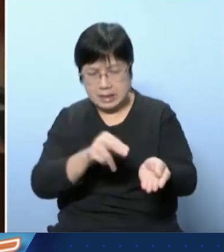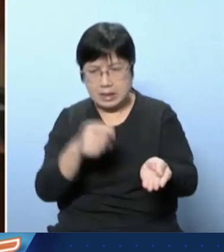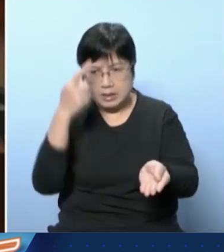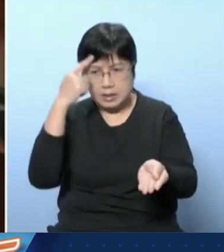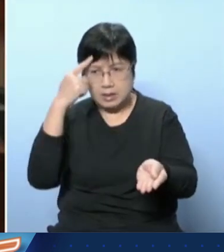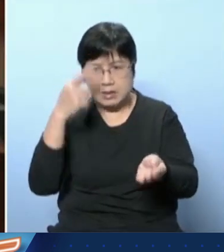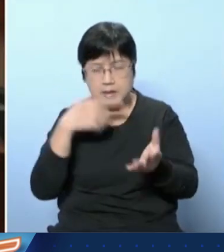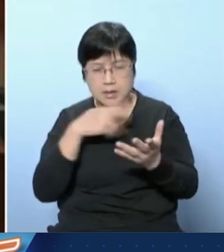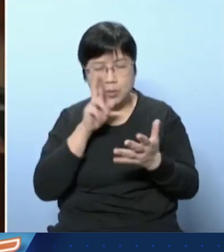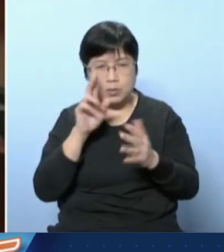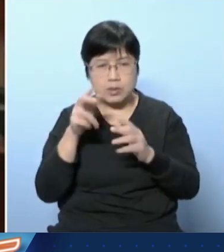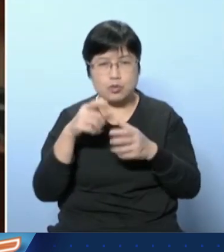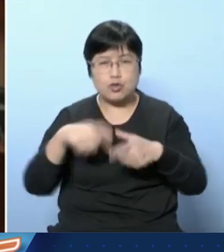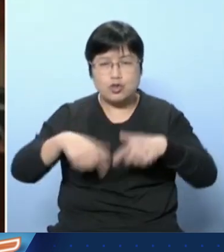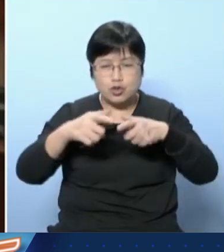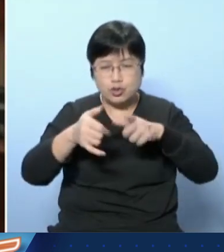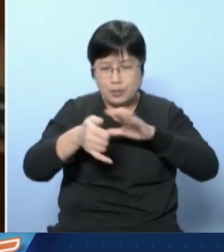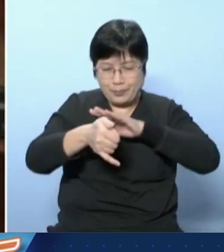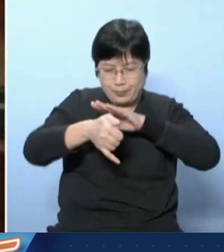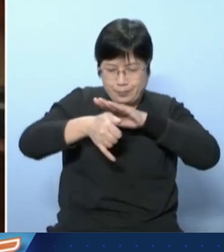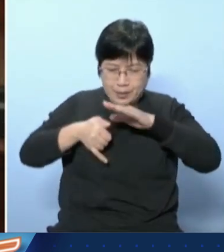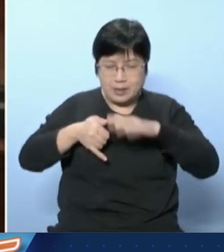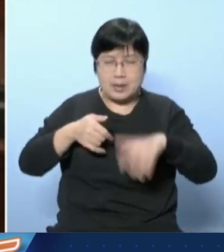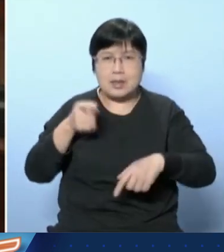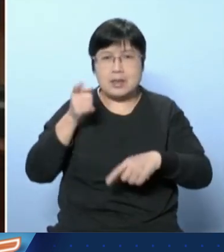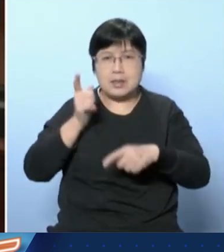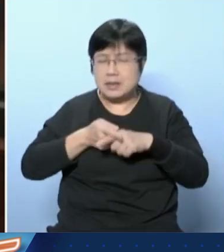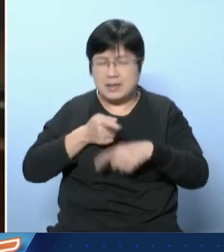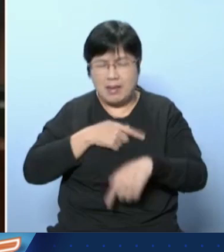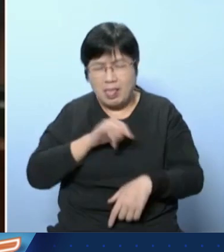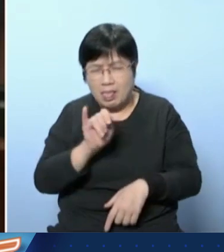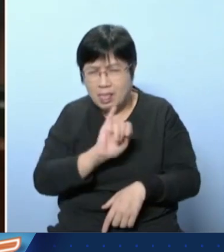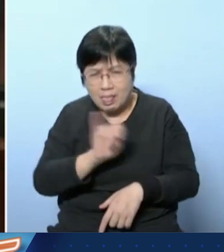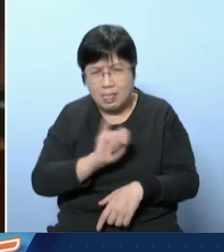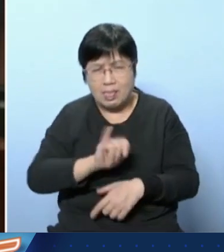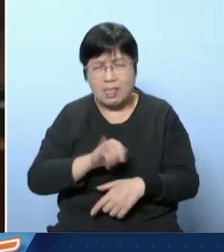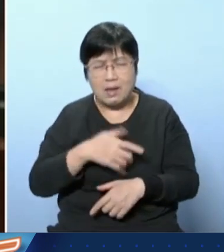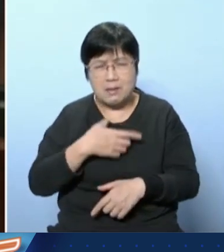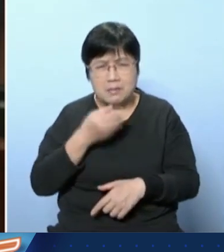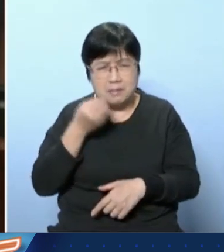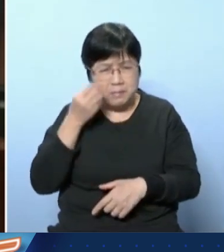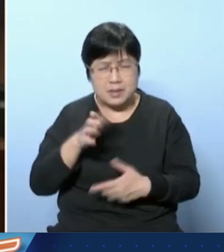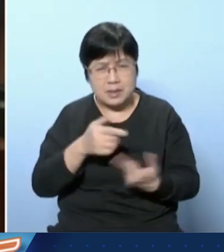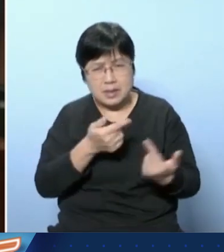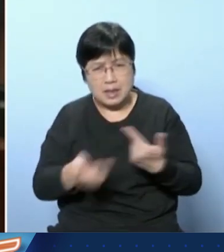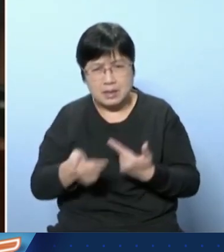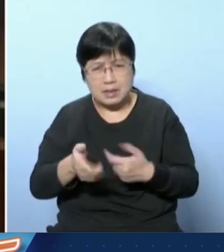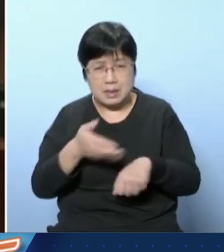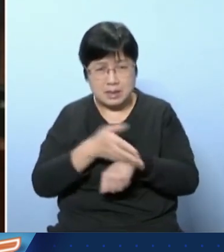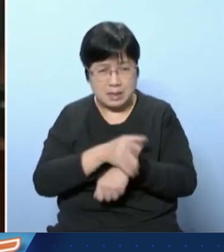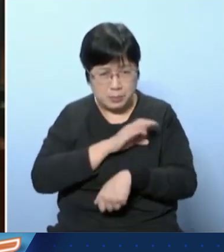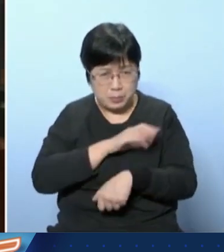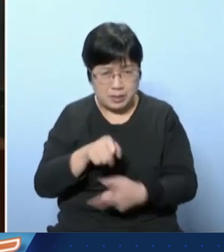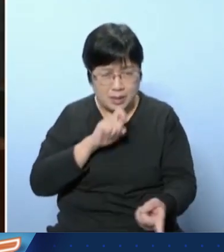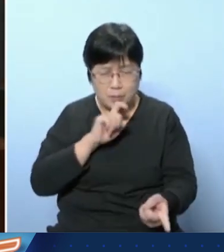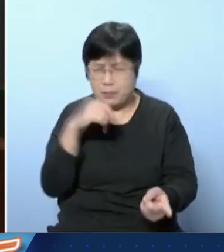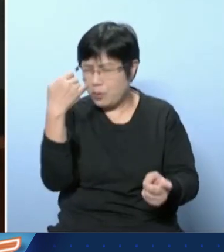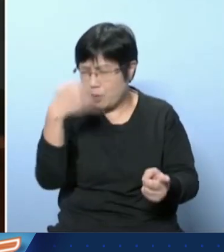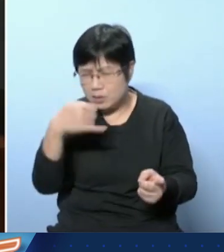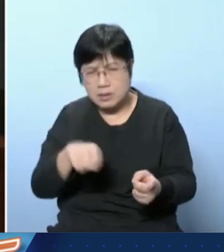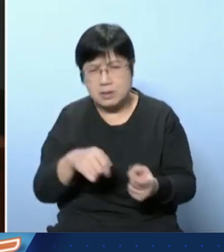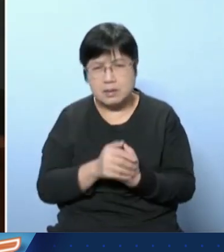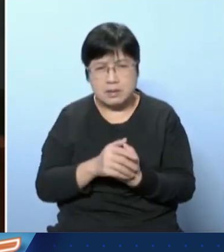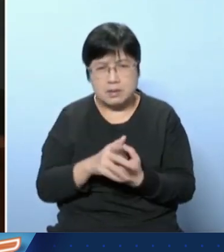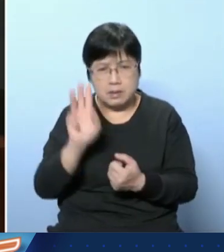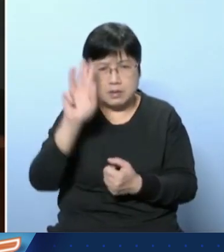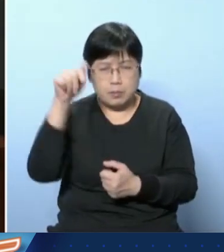一個樹窿房，即係咧呢啲咧地方咧，真係咧我哋係唔應該咧容讓佢咧繼續咧喺個社會裏邊做。其實另外咧，其